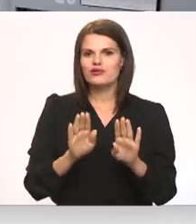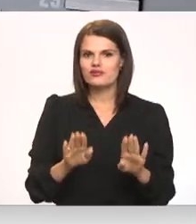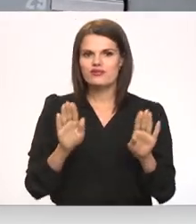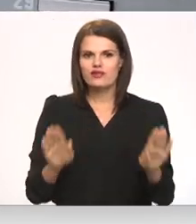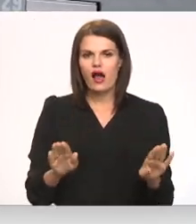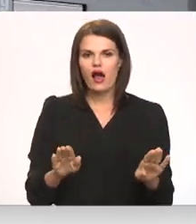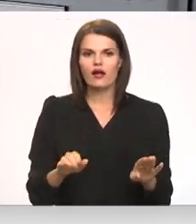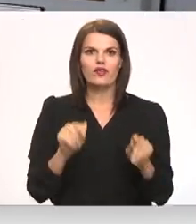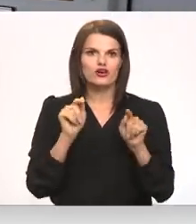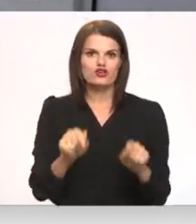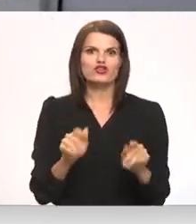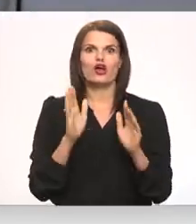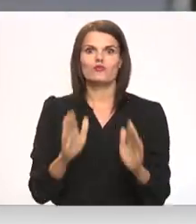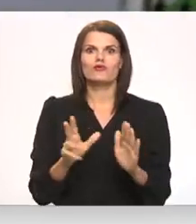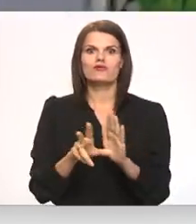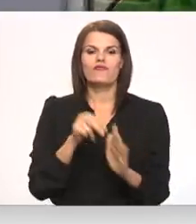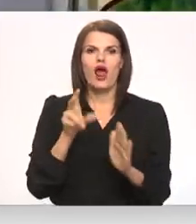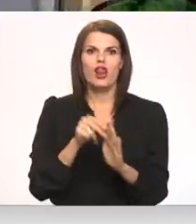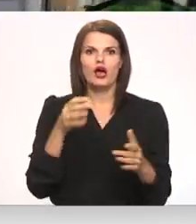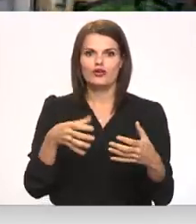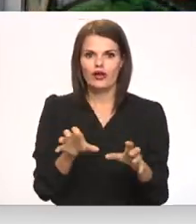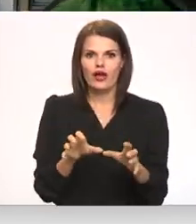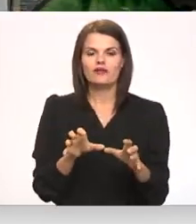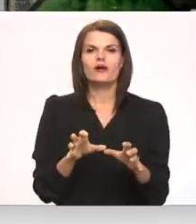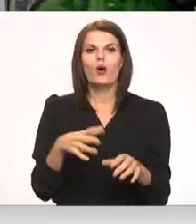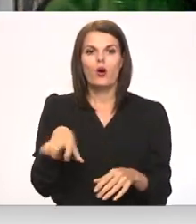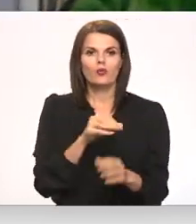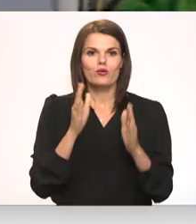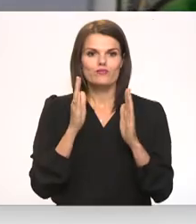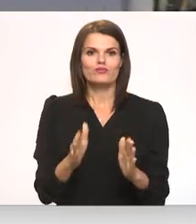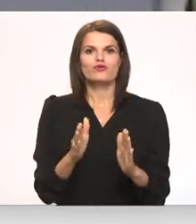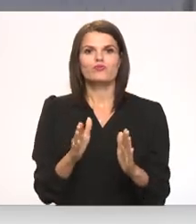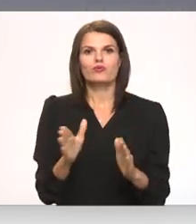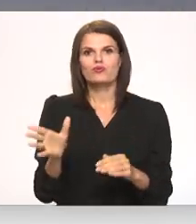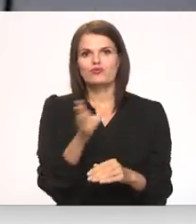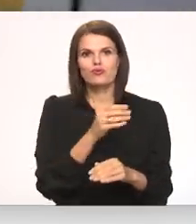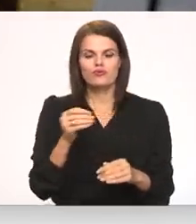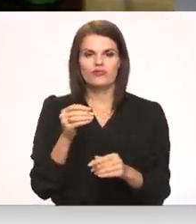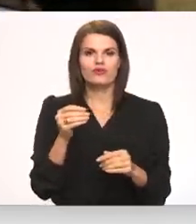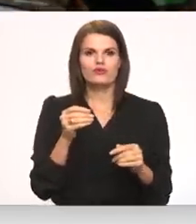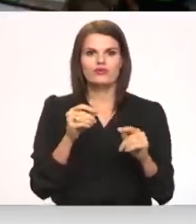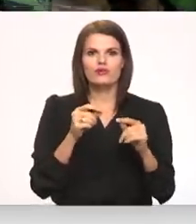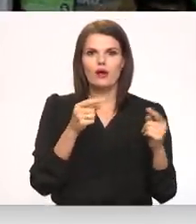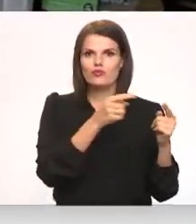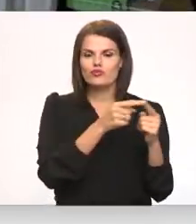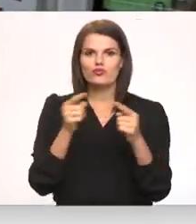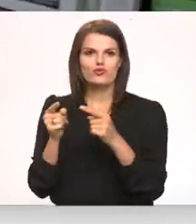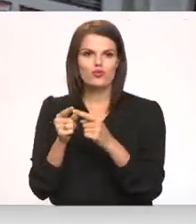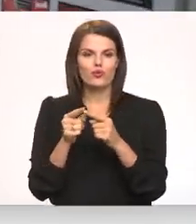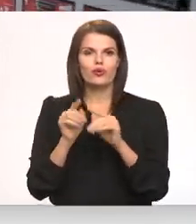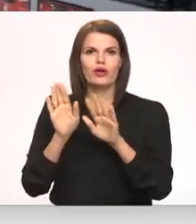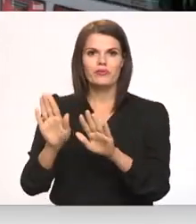Tad te mums būs vēlēšana iecirknis, tad mēs droši vien. Tad mums būs uz visiem stūriem izlikts tur un ap stūri